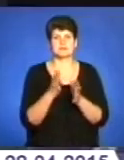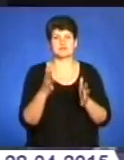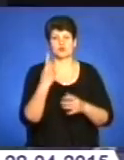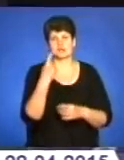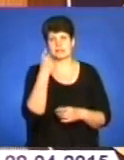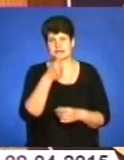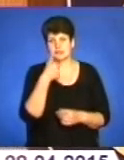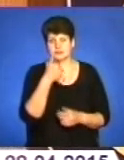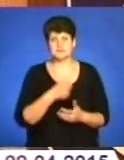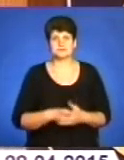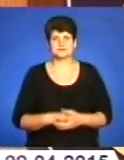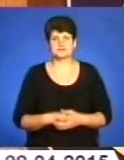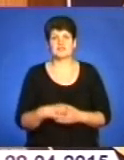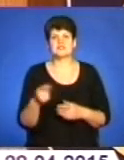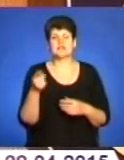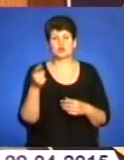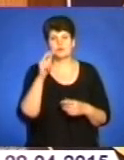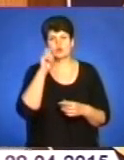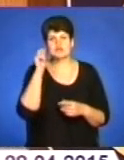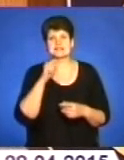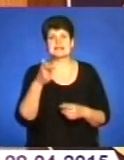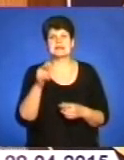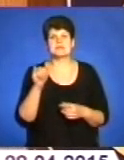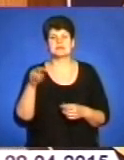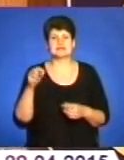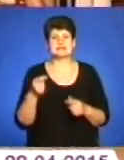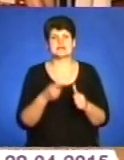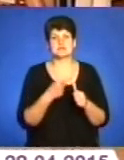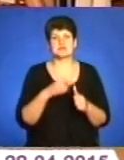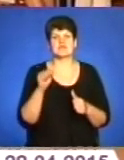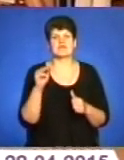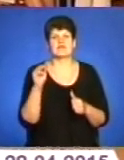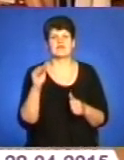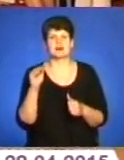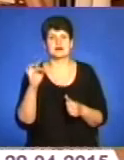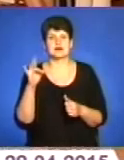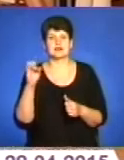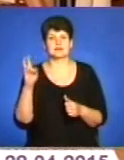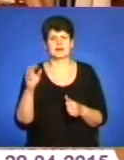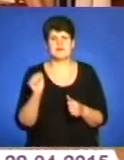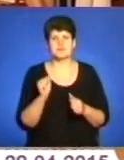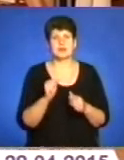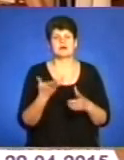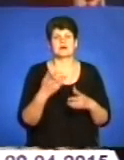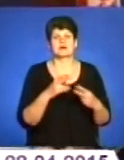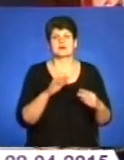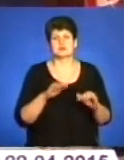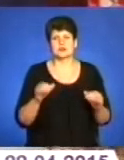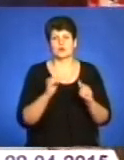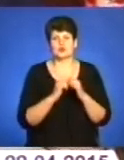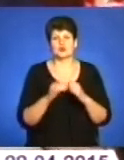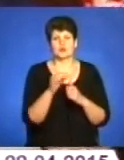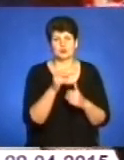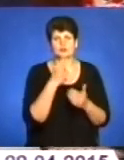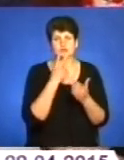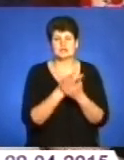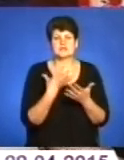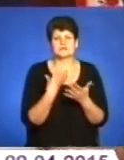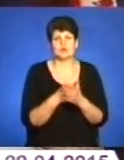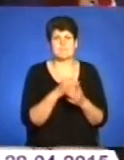кореспонденти. В Тернопільській українській гімназії імені Івана Франка школярі кожного району репрезентували власні